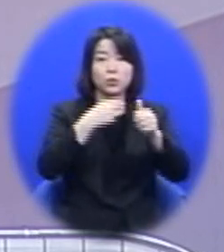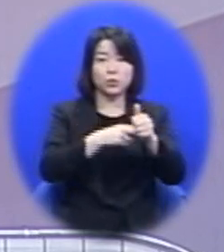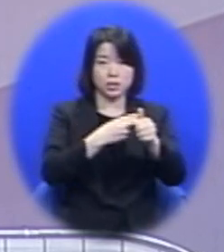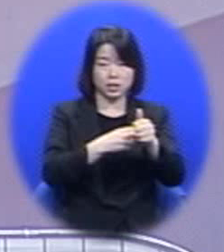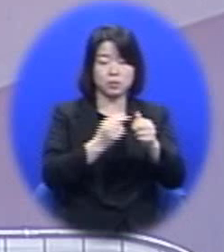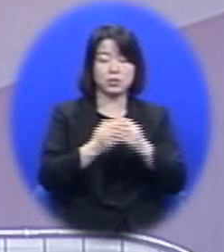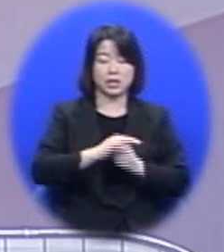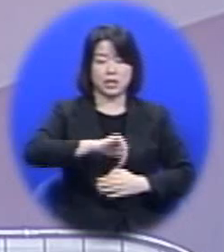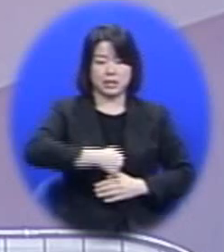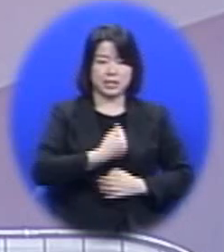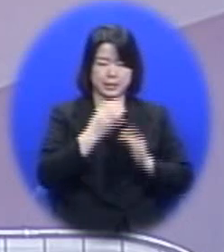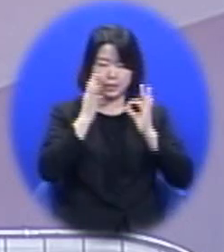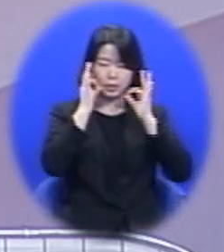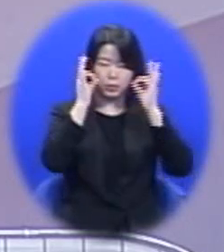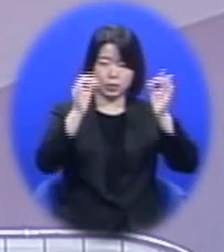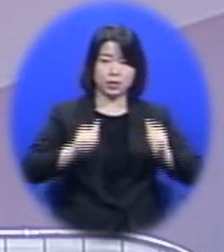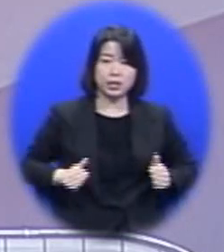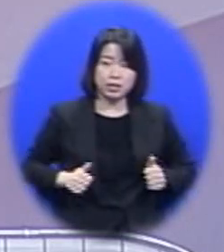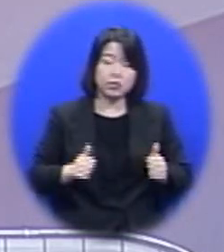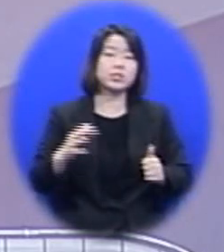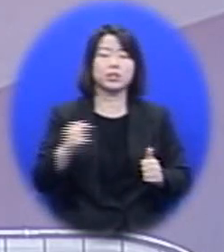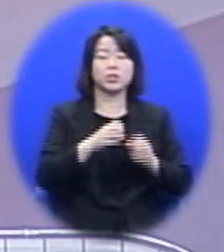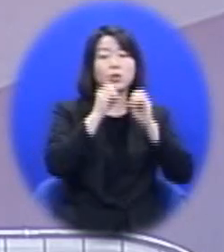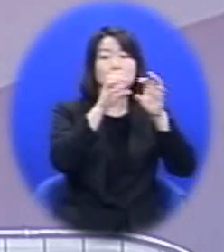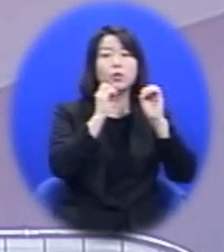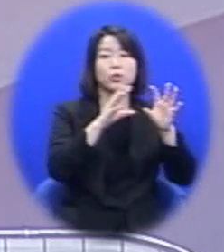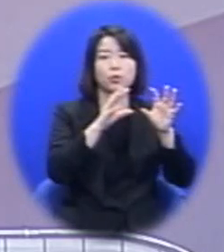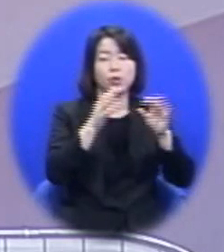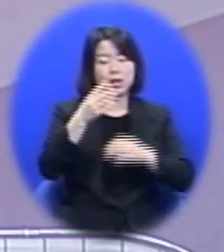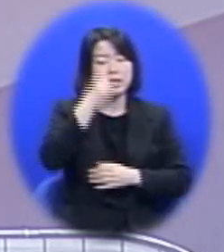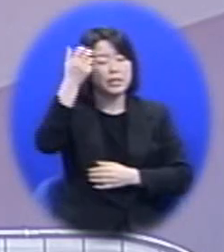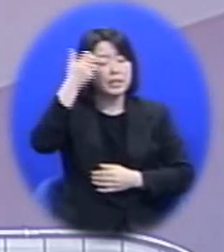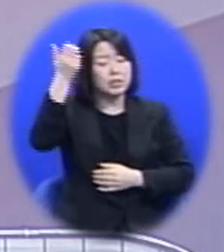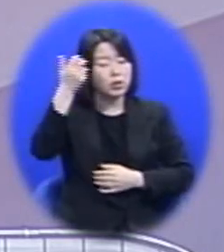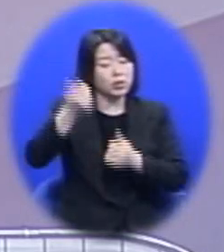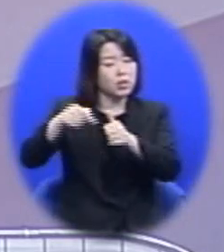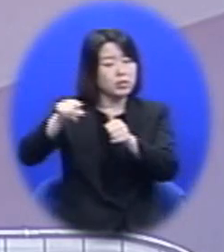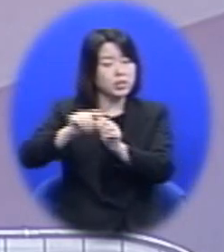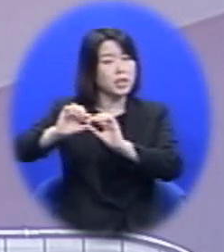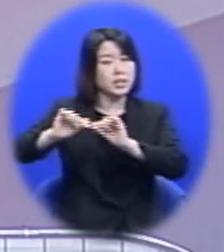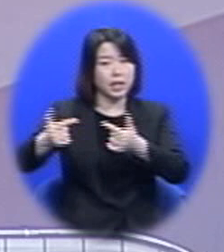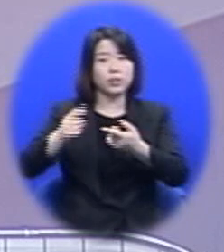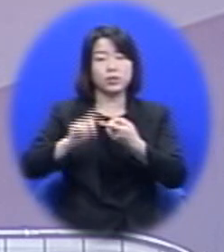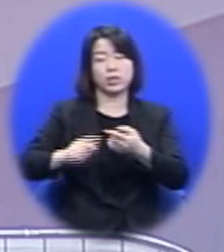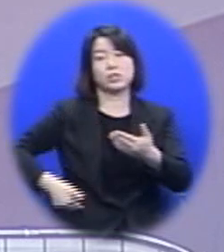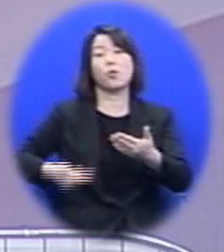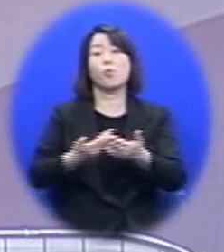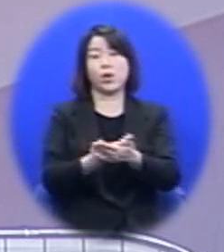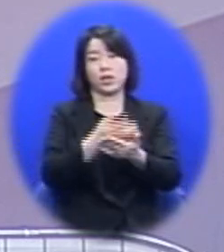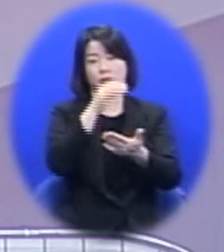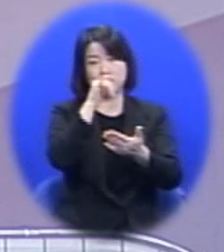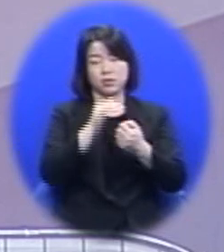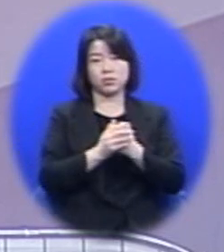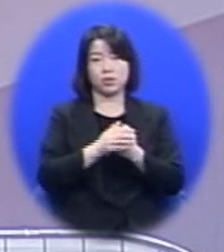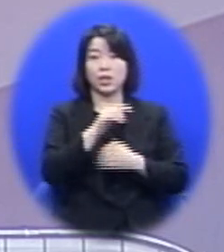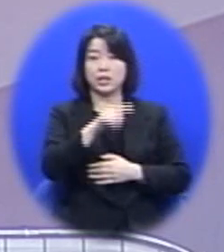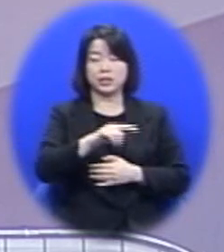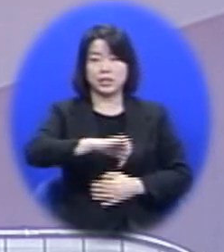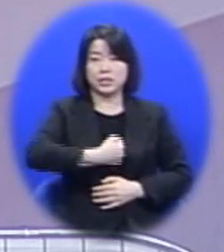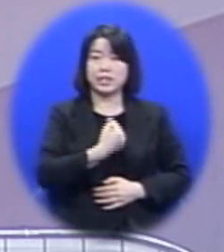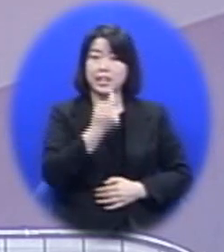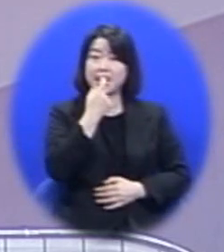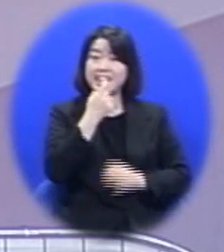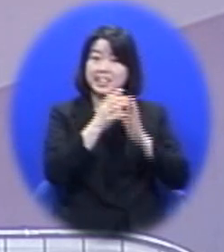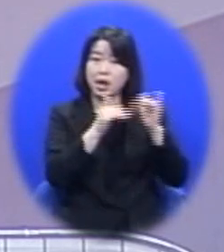자기 노력과 열심으로 전도하려고 했지 성령을 의지하지 않았던 것에 대해서 회개했습니다. 그는 자기가